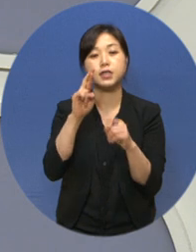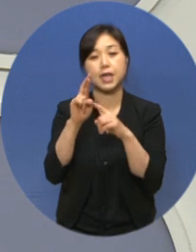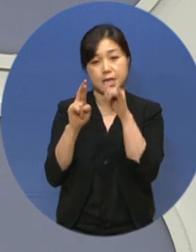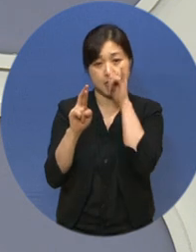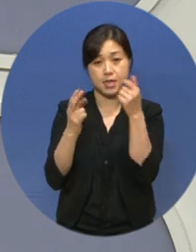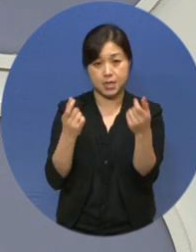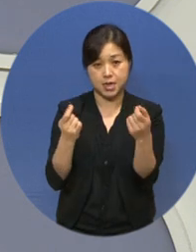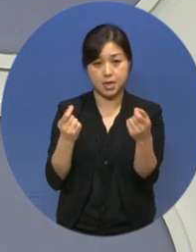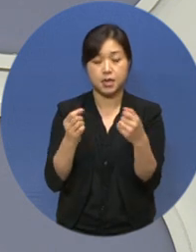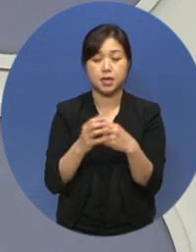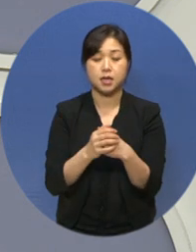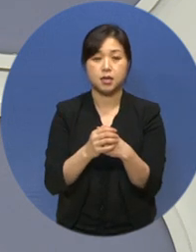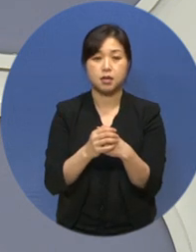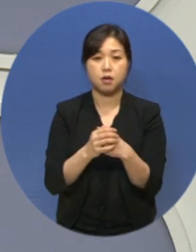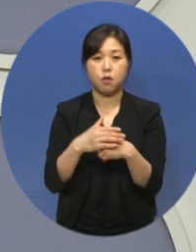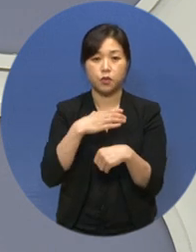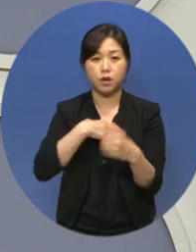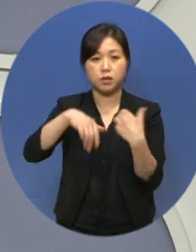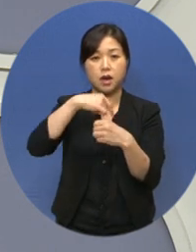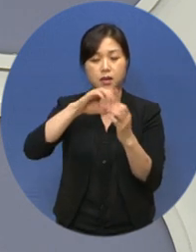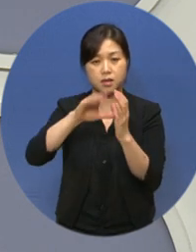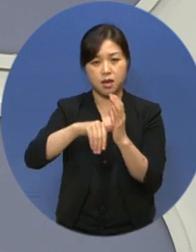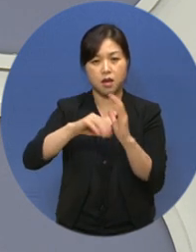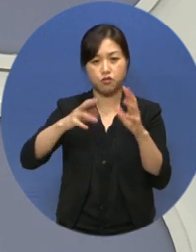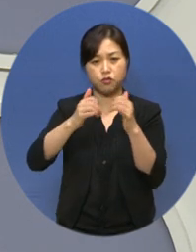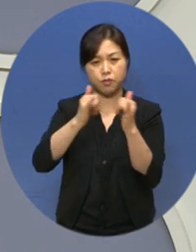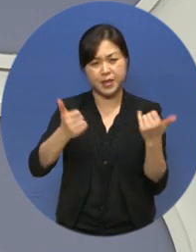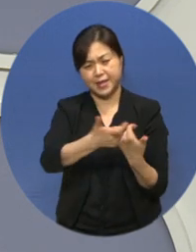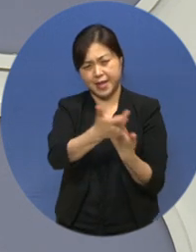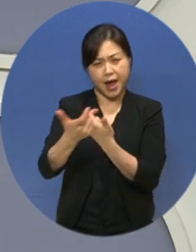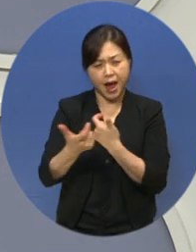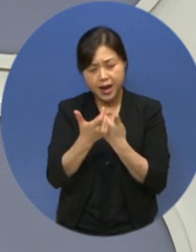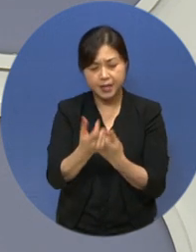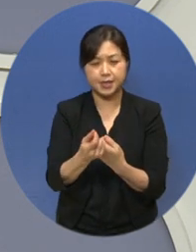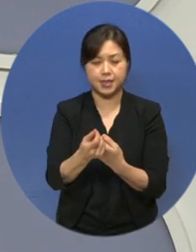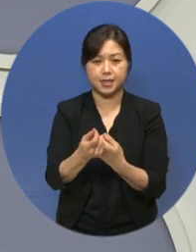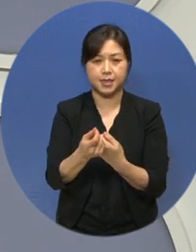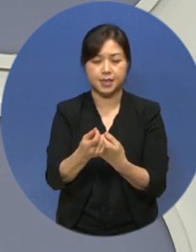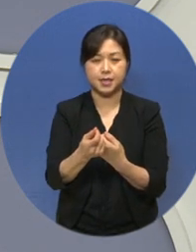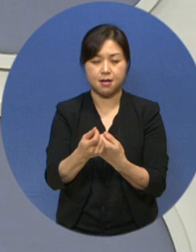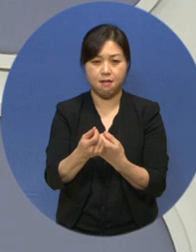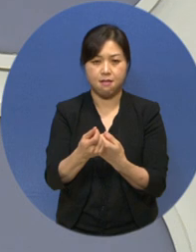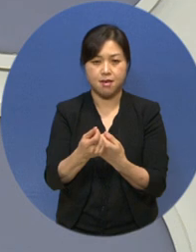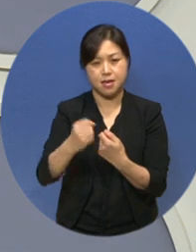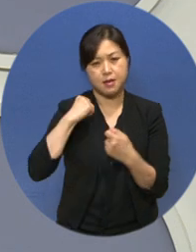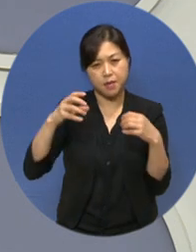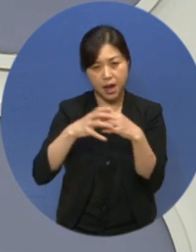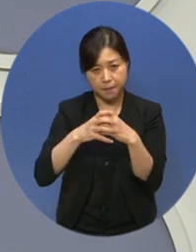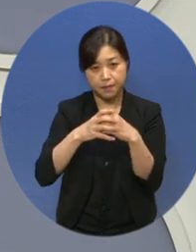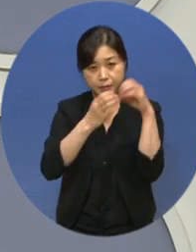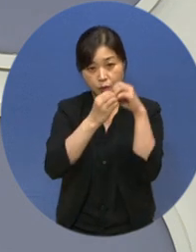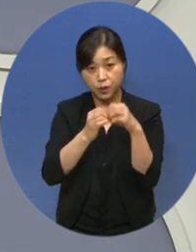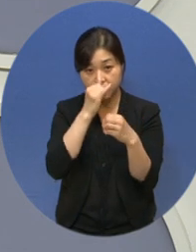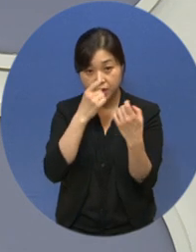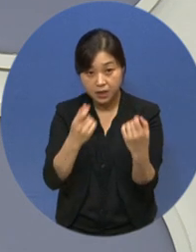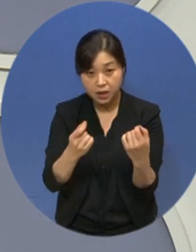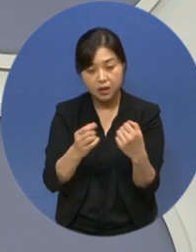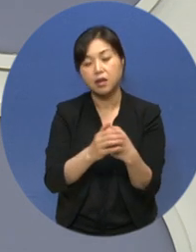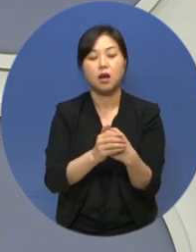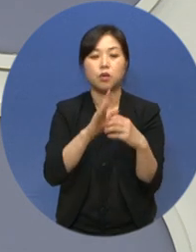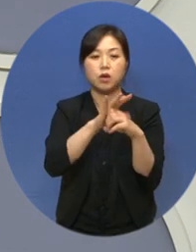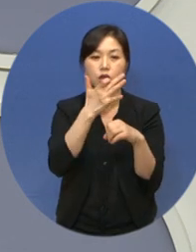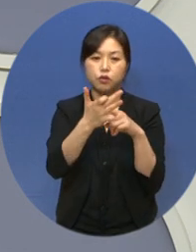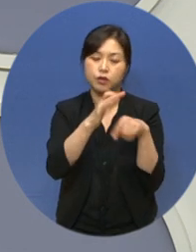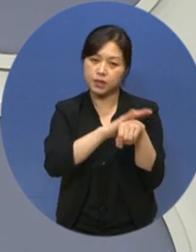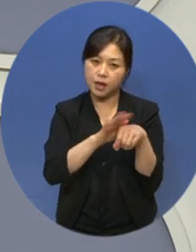전국민이 함께 하는 전통이 있습니다 예 그러나 이 구도 구미 높은 방역 수 증가 예 공동체 정신 후 우리가 잘 극복해